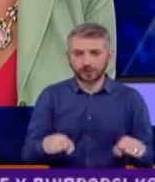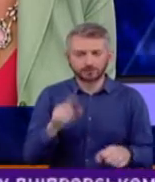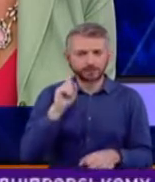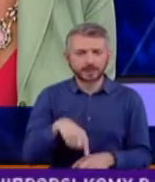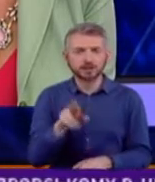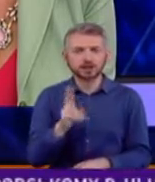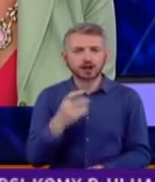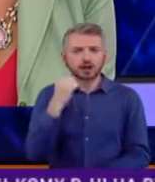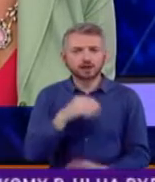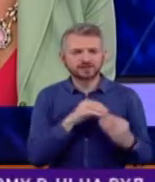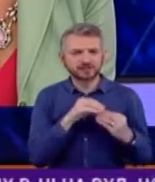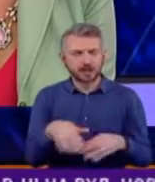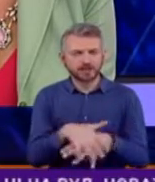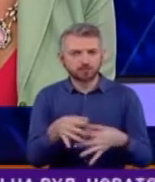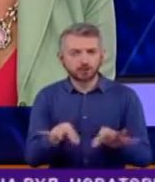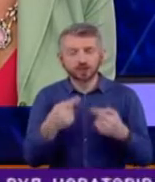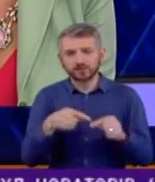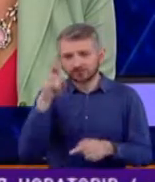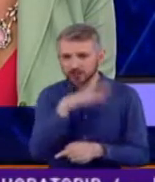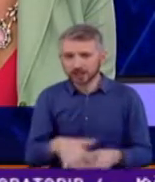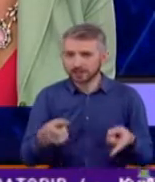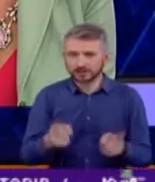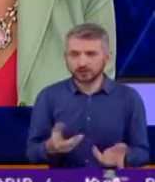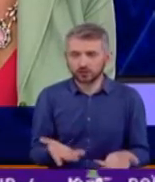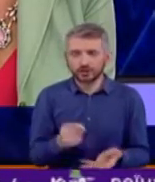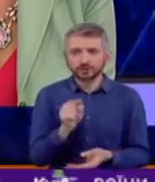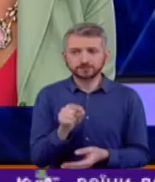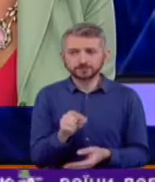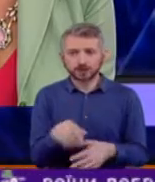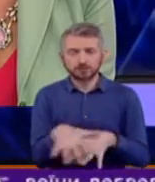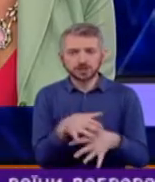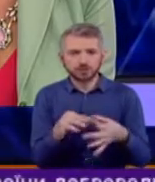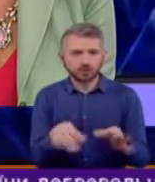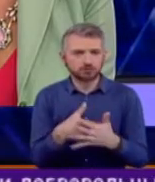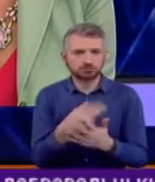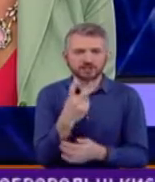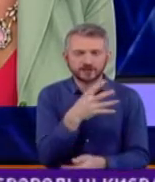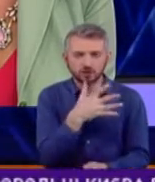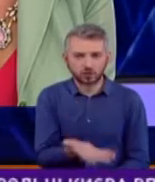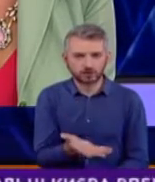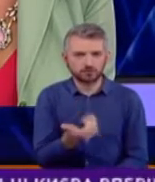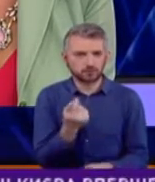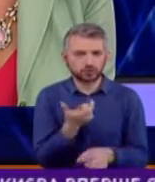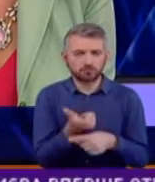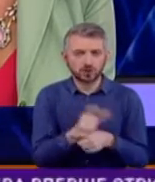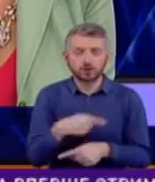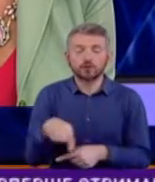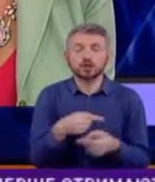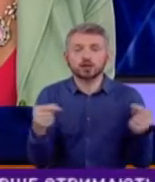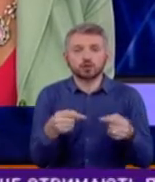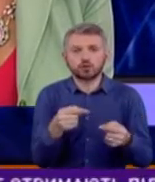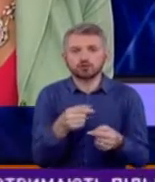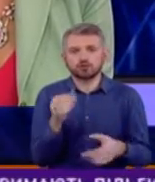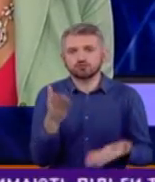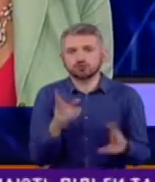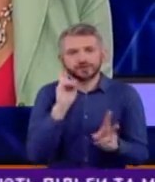знаєте, як в сталій демократії, в інших країнах, ну, дійсно, там демократії років 200, там трошки більше, вони точно навіть можуть